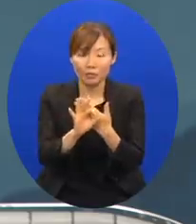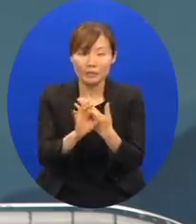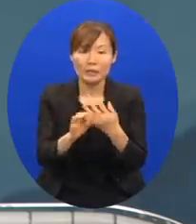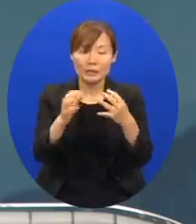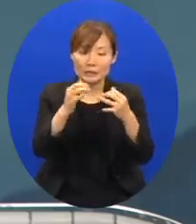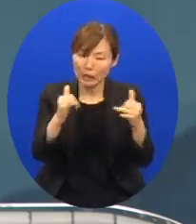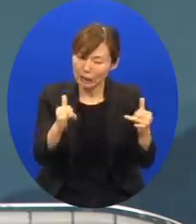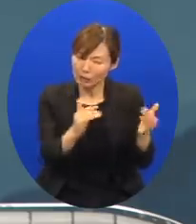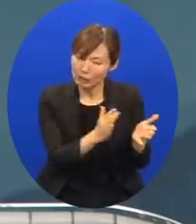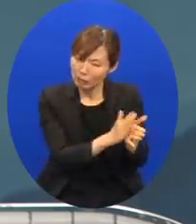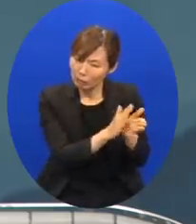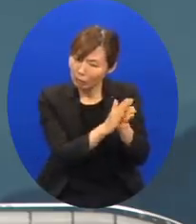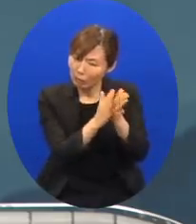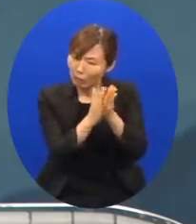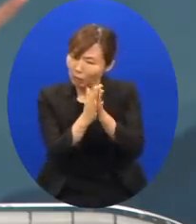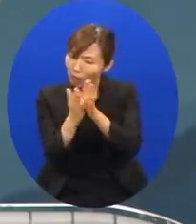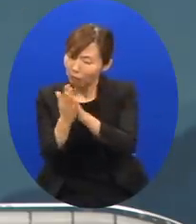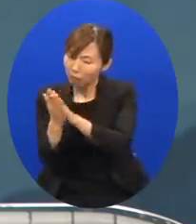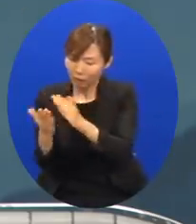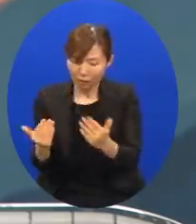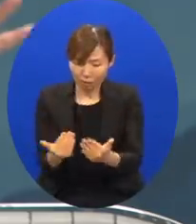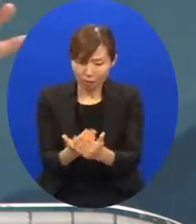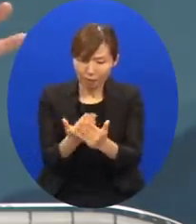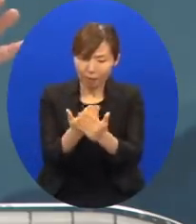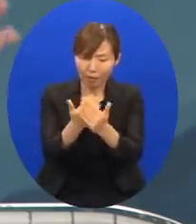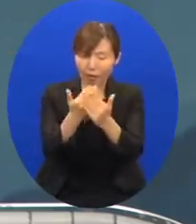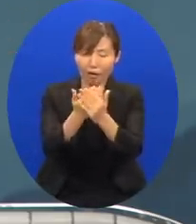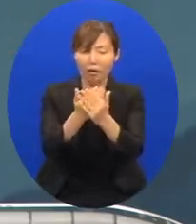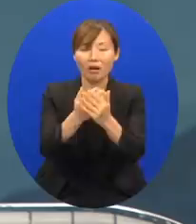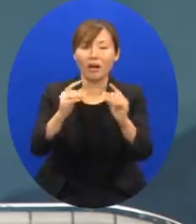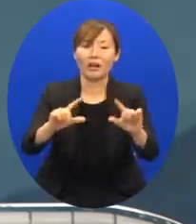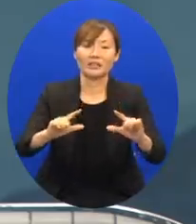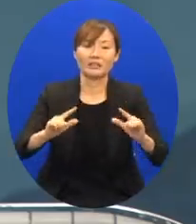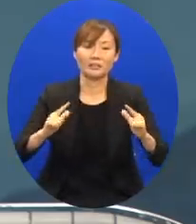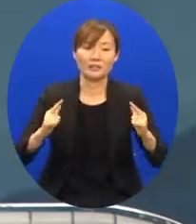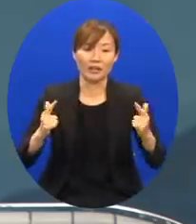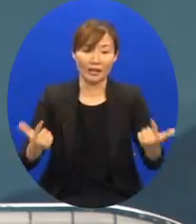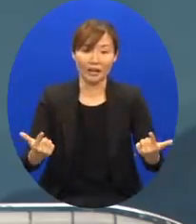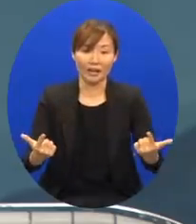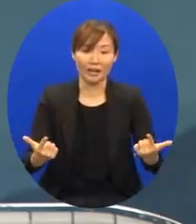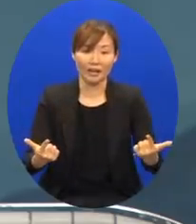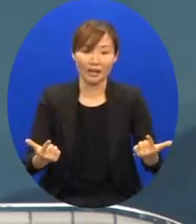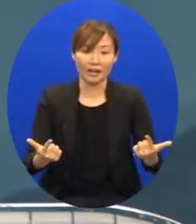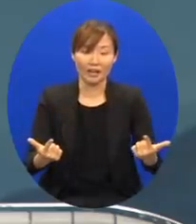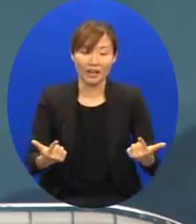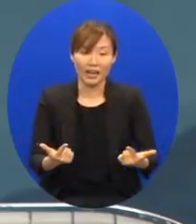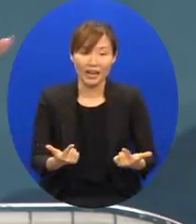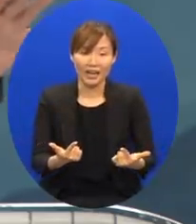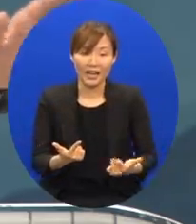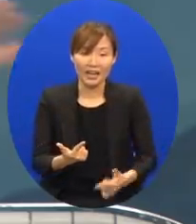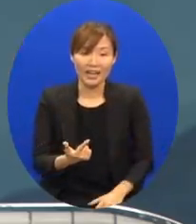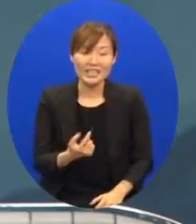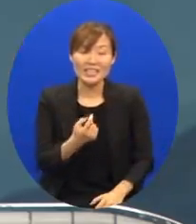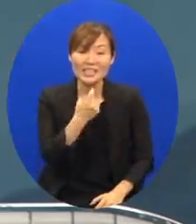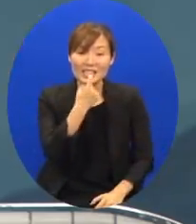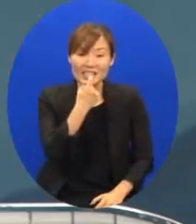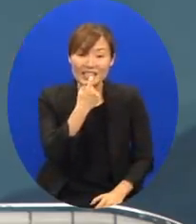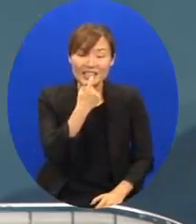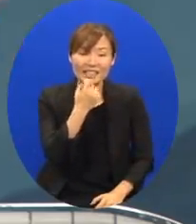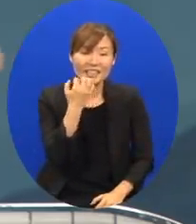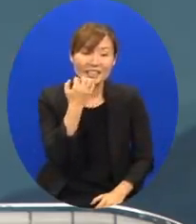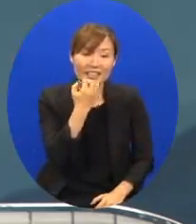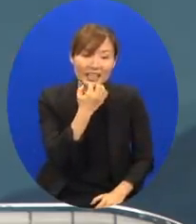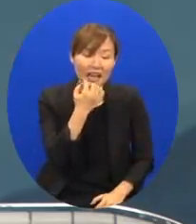사람은 덜 진화도 고 더 진화된 존재가 없습니다 인종은 차이가 있을지 모르지만 다 똑같이